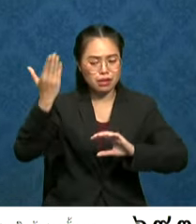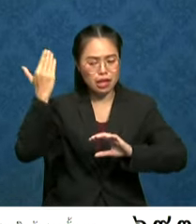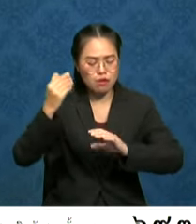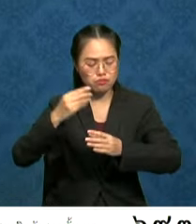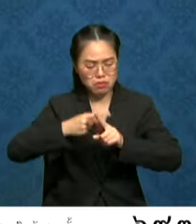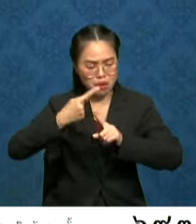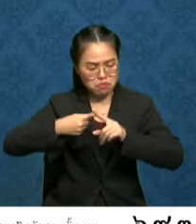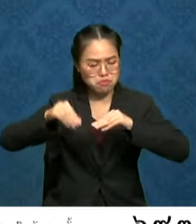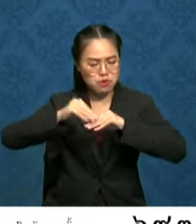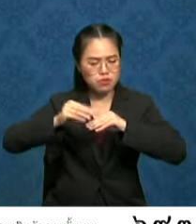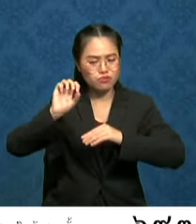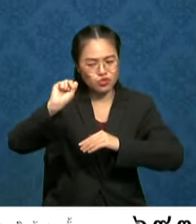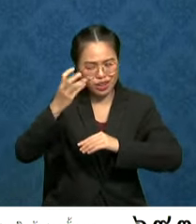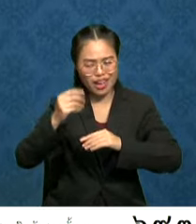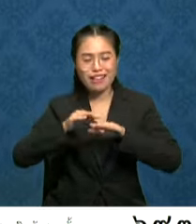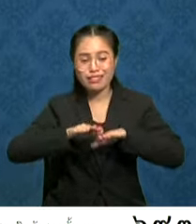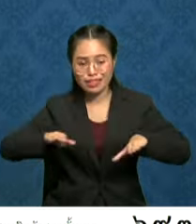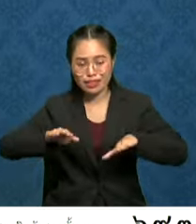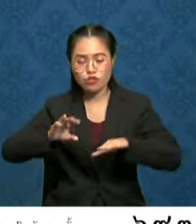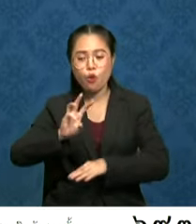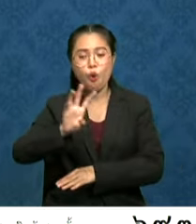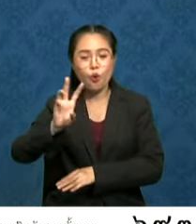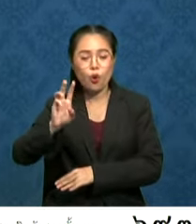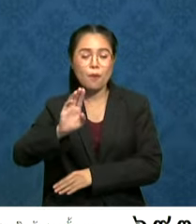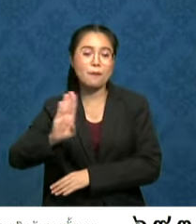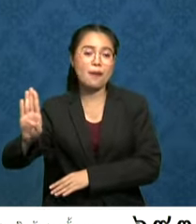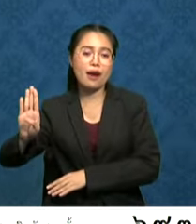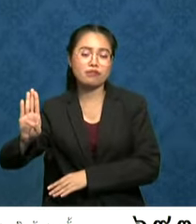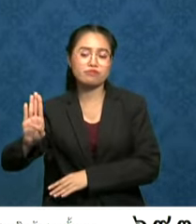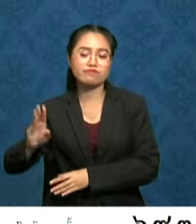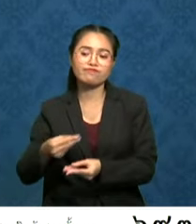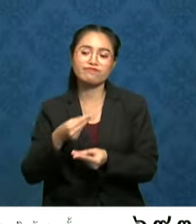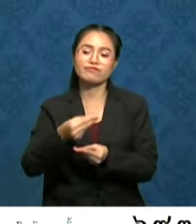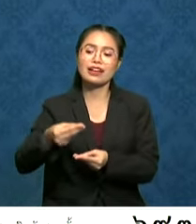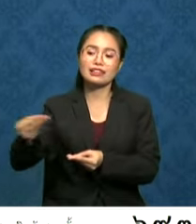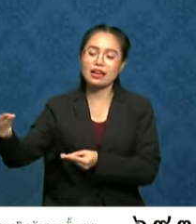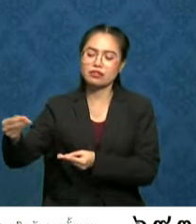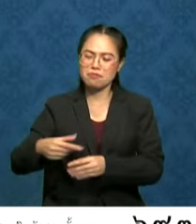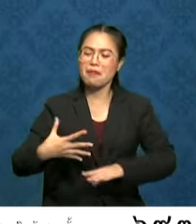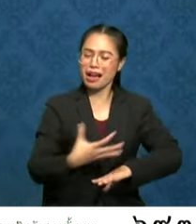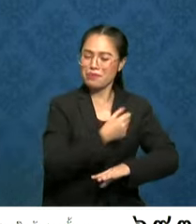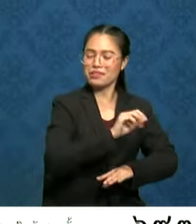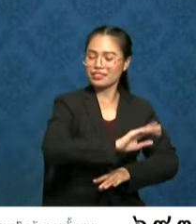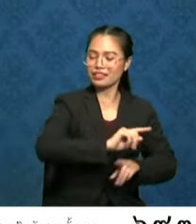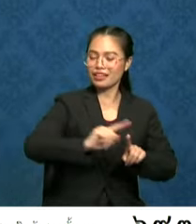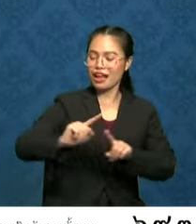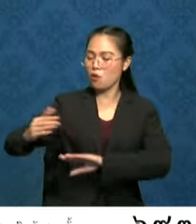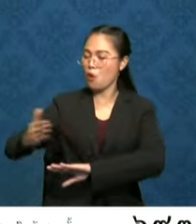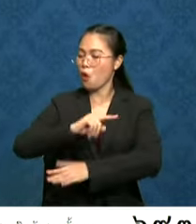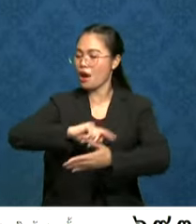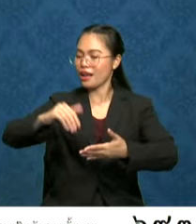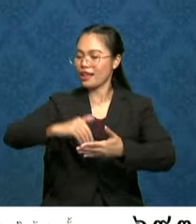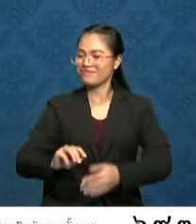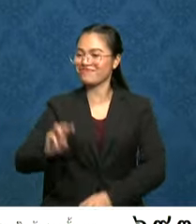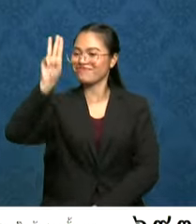ครับไม่ว่าจะเป็นสวัสดิการเด็กเล็ก 600บาทถ้วนหน้าที่แทบทุกพรรคการเมืองครับได้ให้สัญญาต่างๆไว้ที่